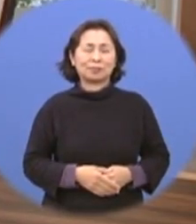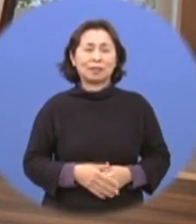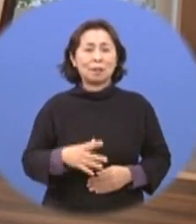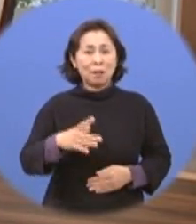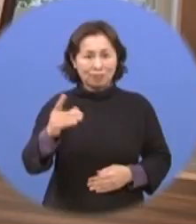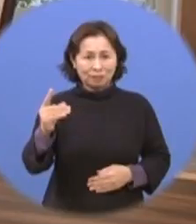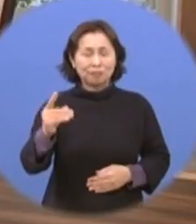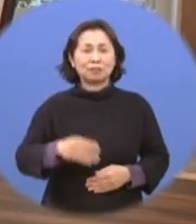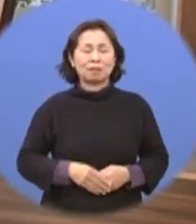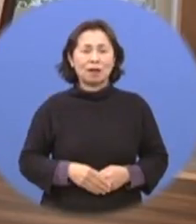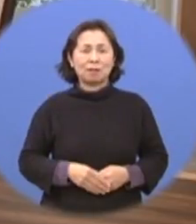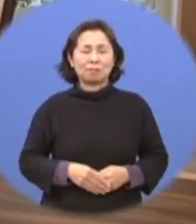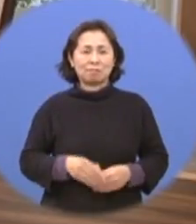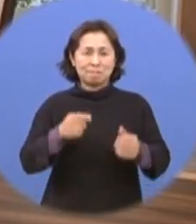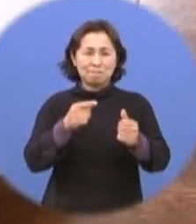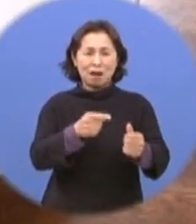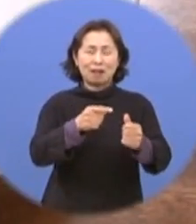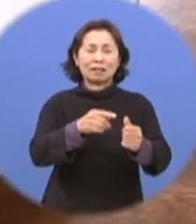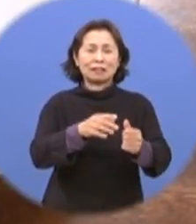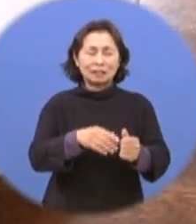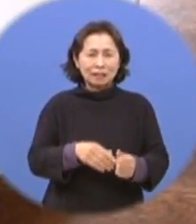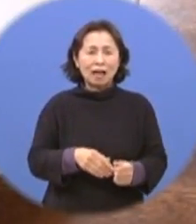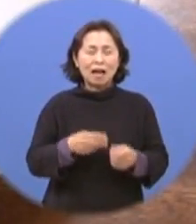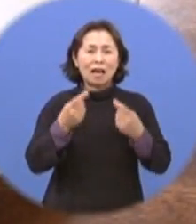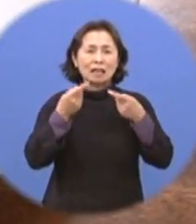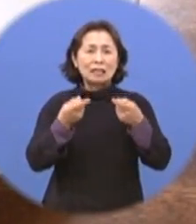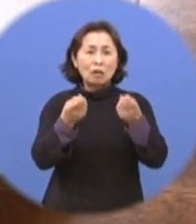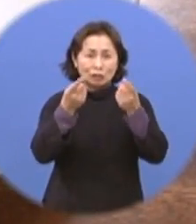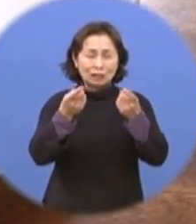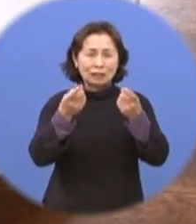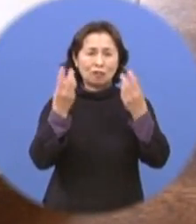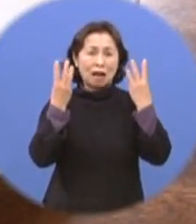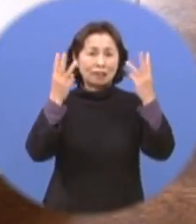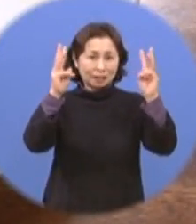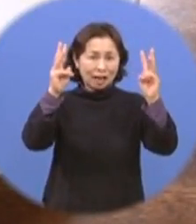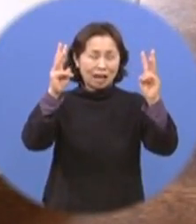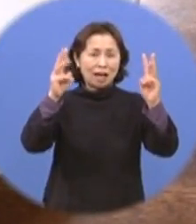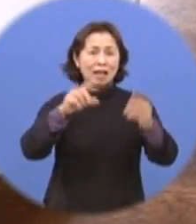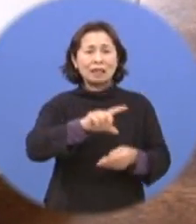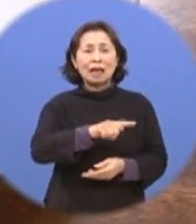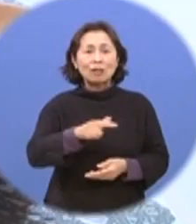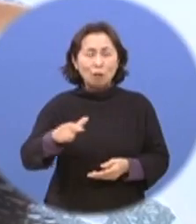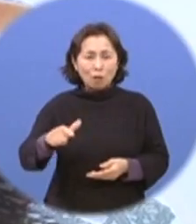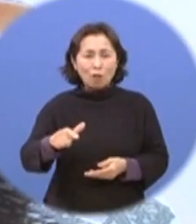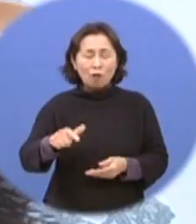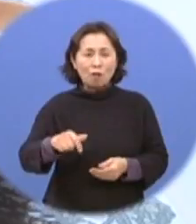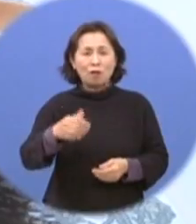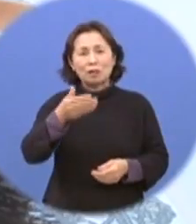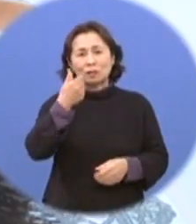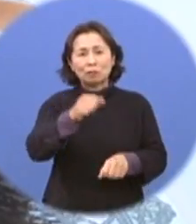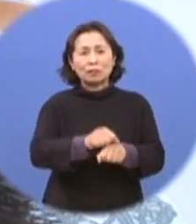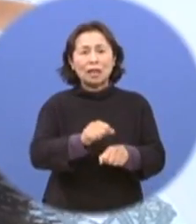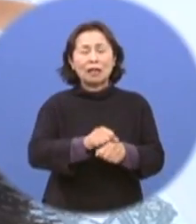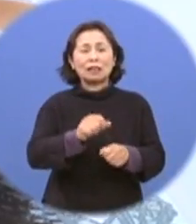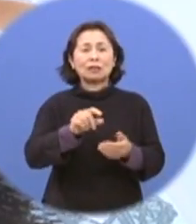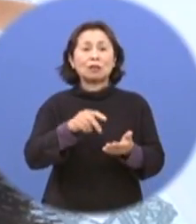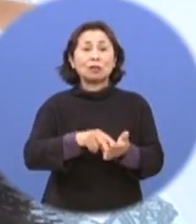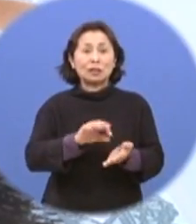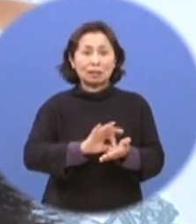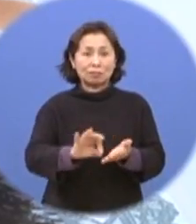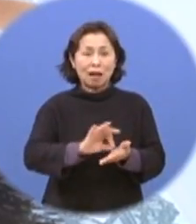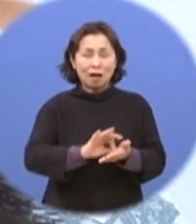前半は捕獲したイノシシやシカを地域の貴重な食資源として生かす取り組みについて紹介